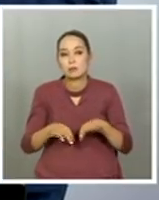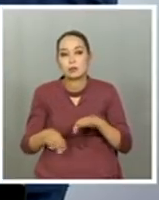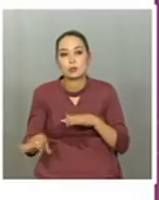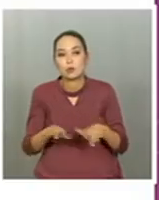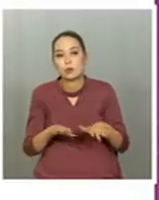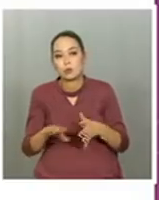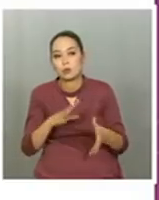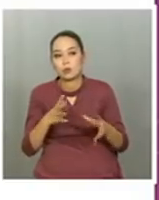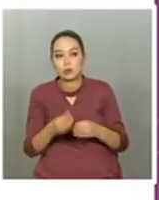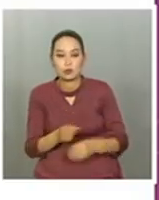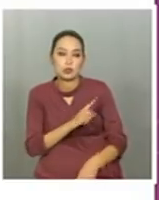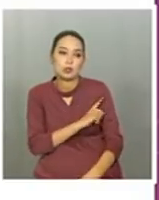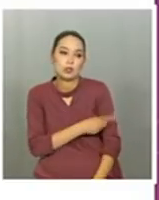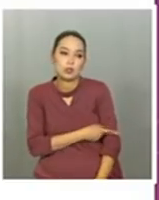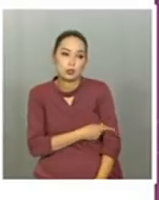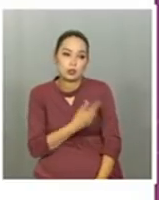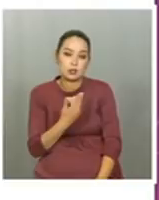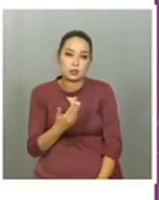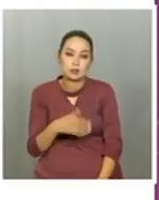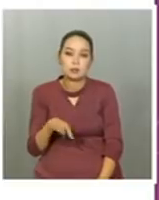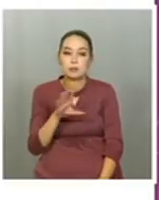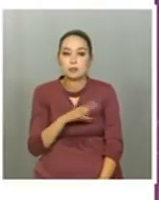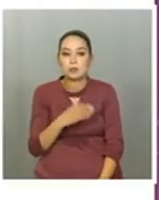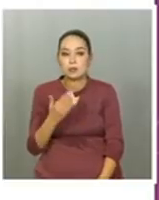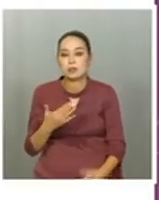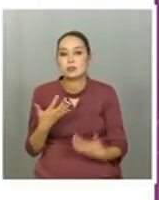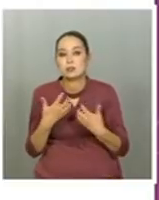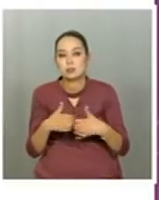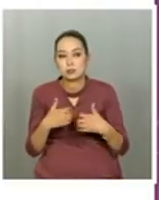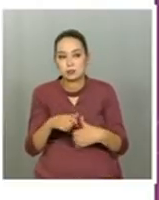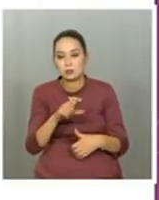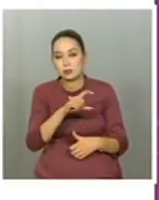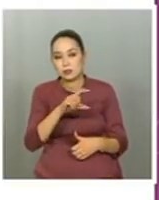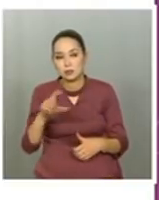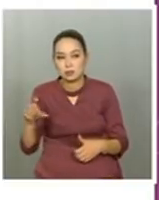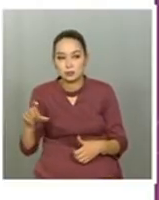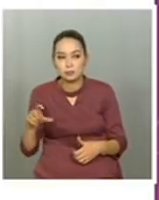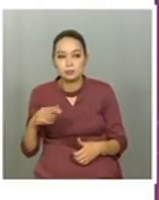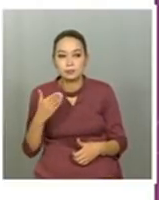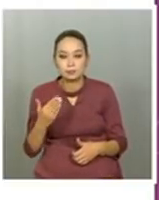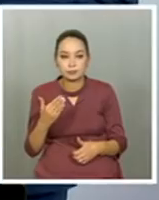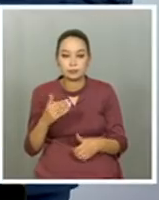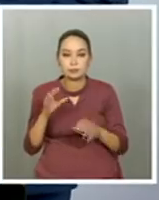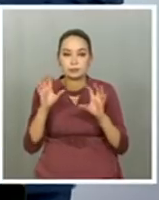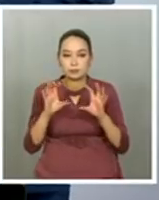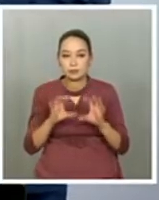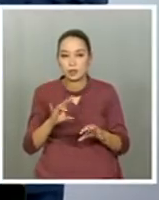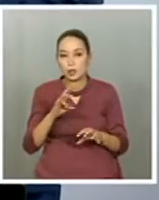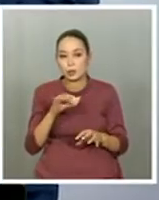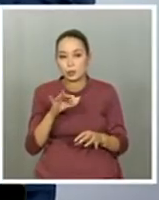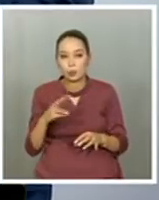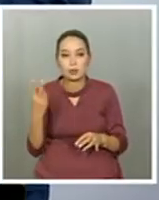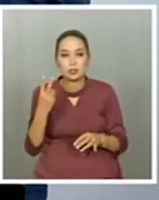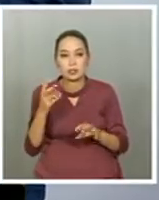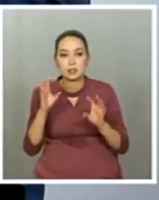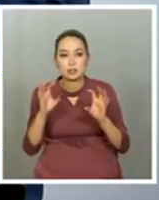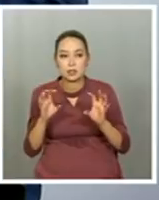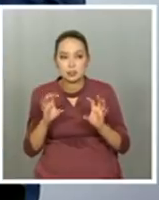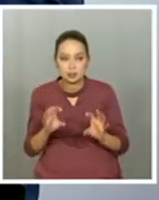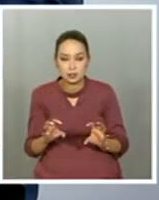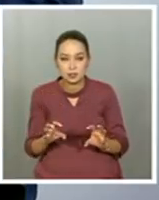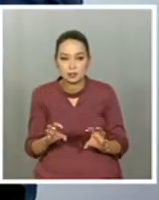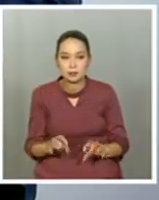етуші күшті үдеу арқылы өрнектеп жазатын болсақ, яғни Ньютонның екінші заңы бойынша өрнектеп жазсақ, өрнек мына түрде